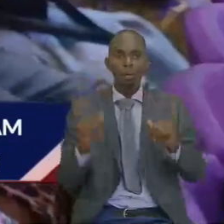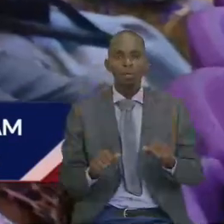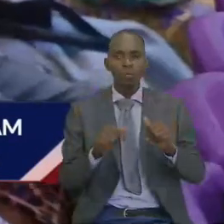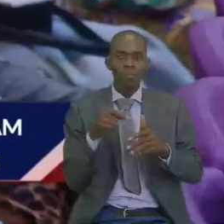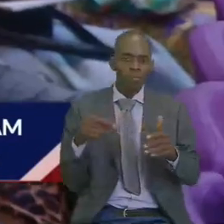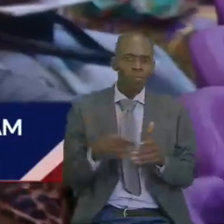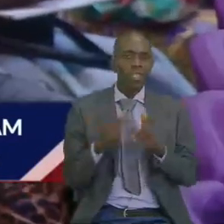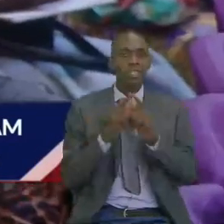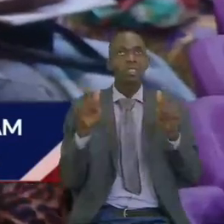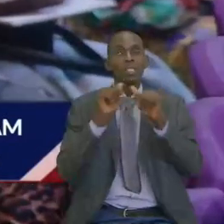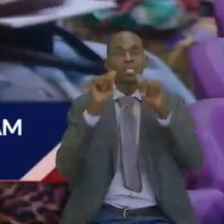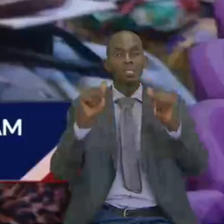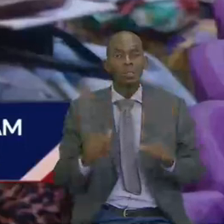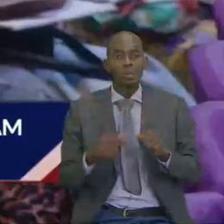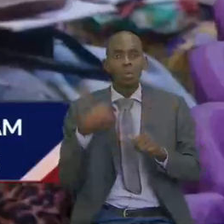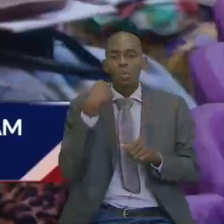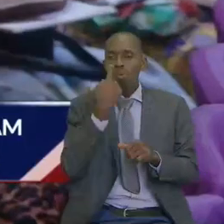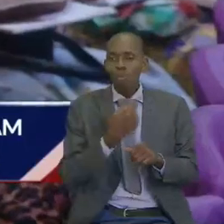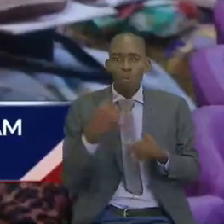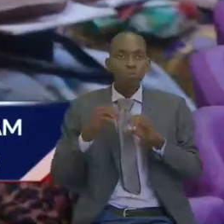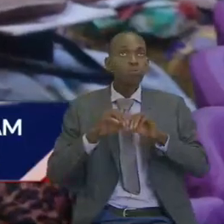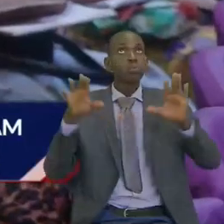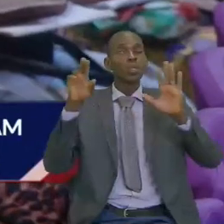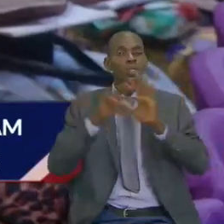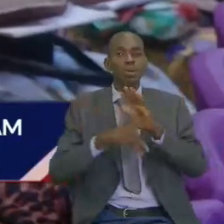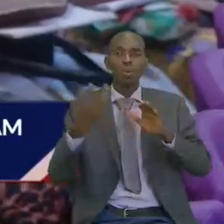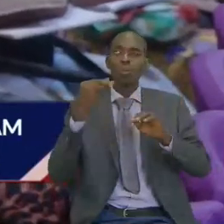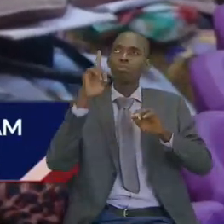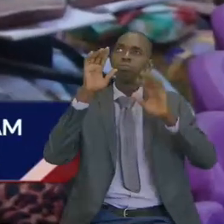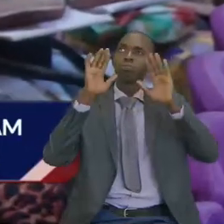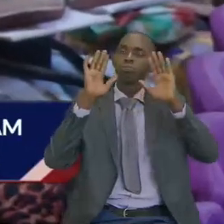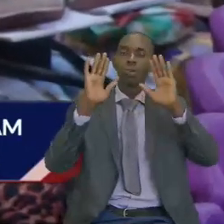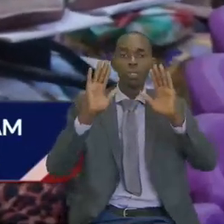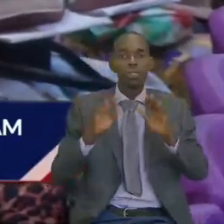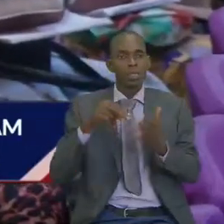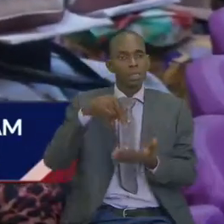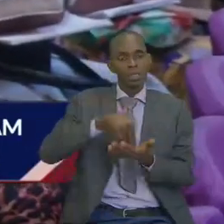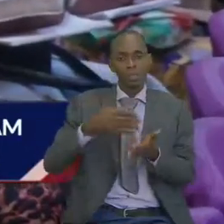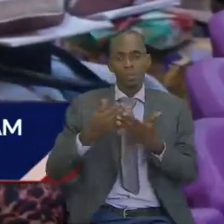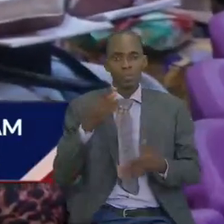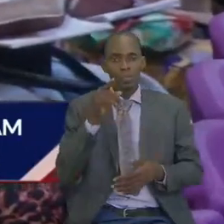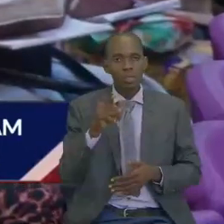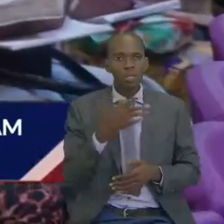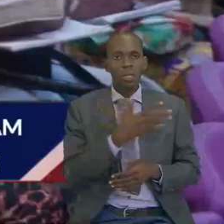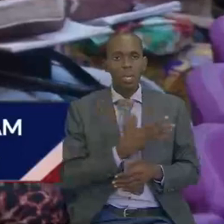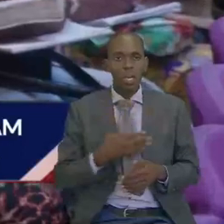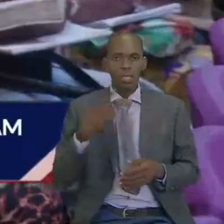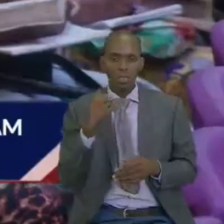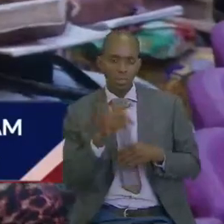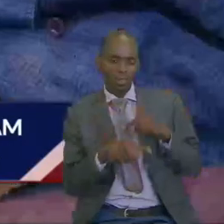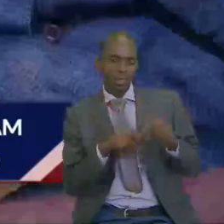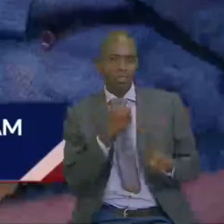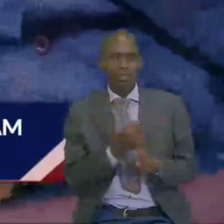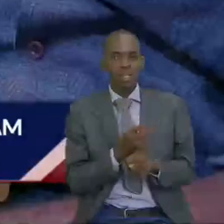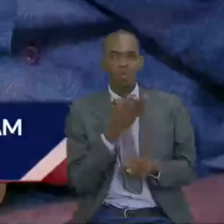Cette statue était immense et d'une splendeur extraordinaire. Elle était